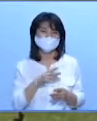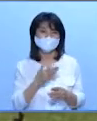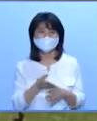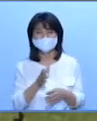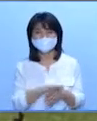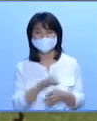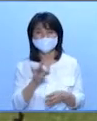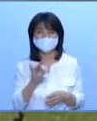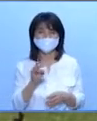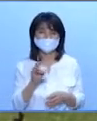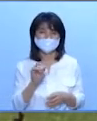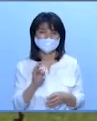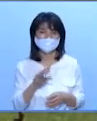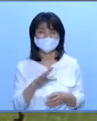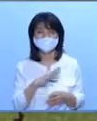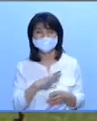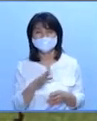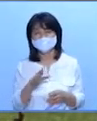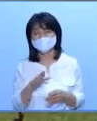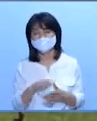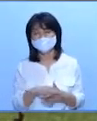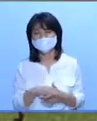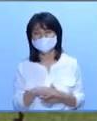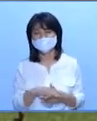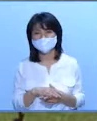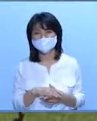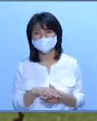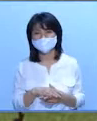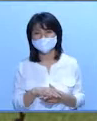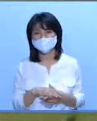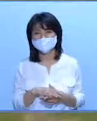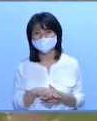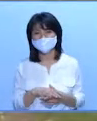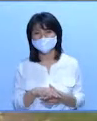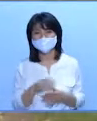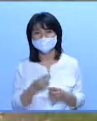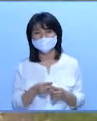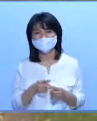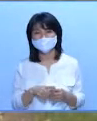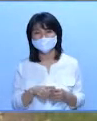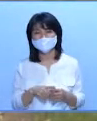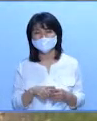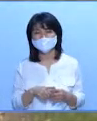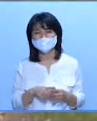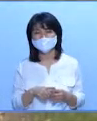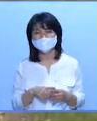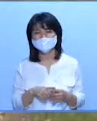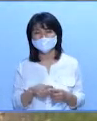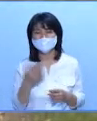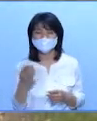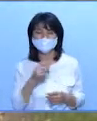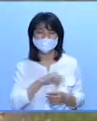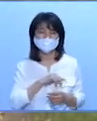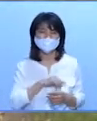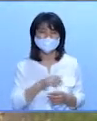ранен, после чего вынужден был демобилизоваться. Вот, конечно, да. Это отложило отпечаток на его характер,